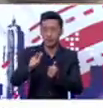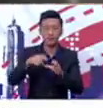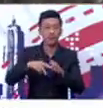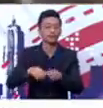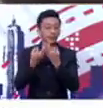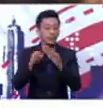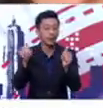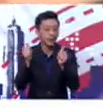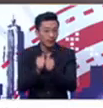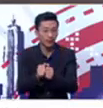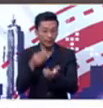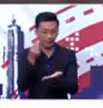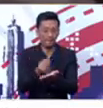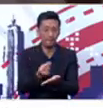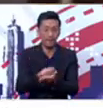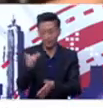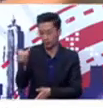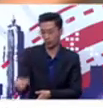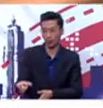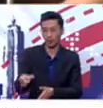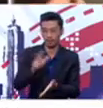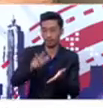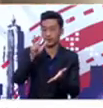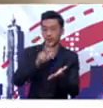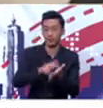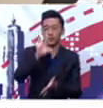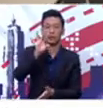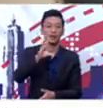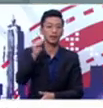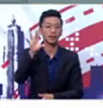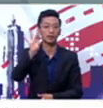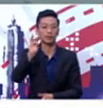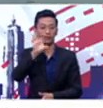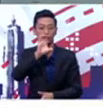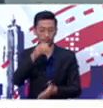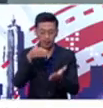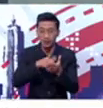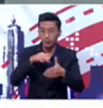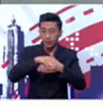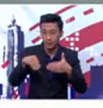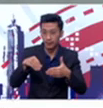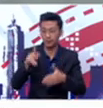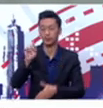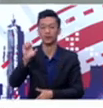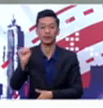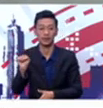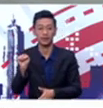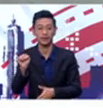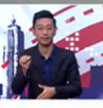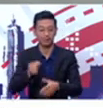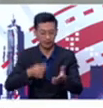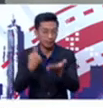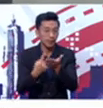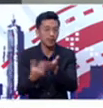penjamin serta syarat tambahan seperti dicadangkan pendakwaan kes akan disebut semula 30 Januari